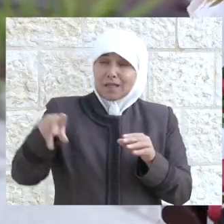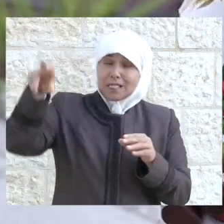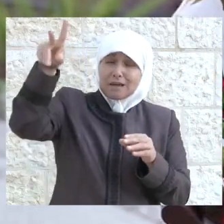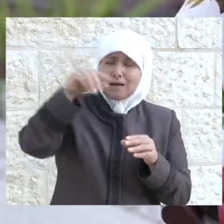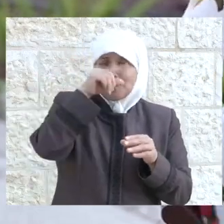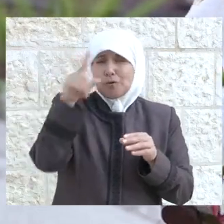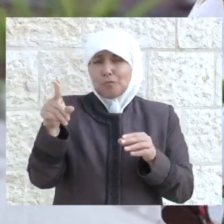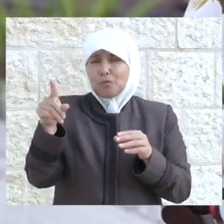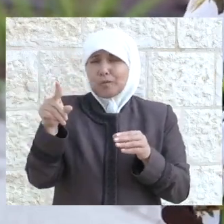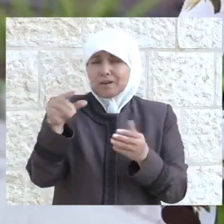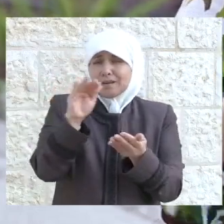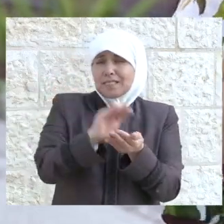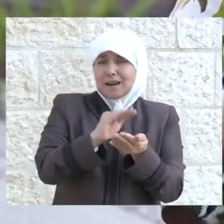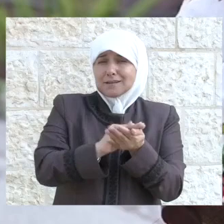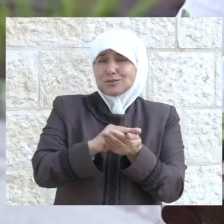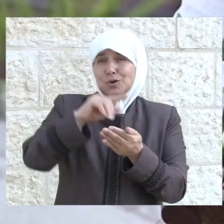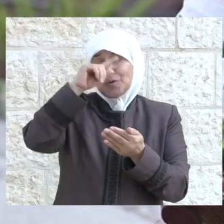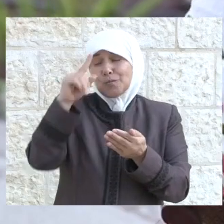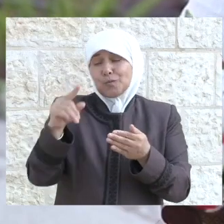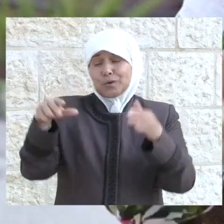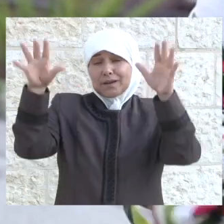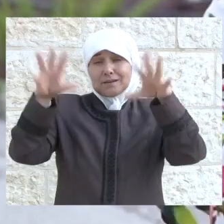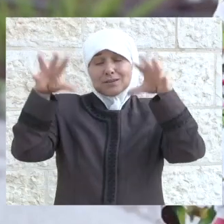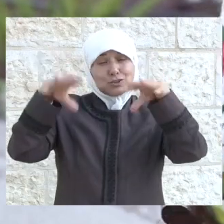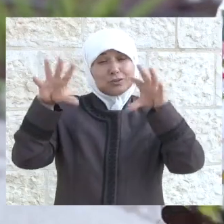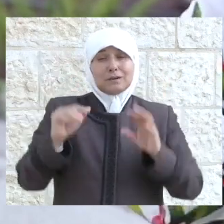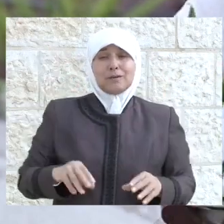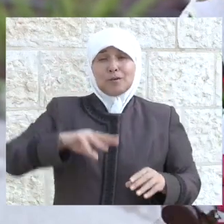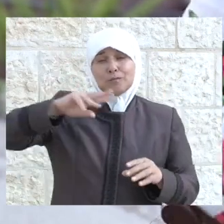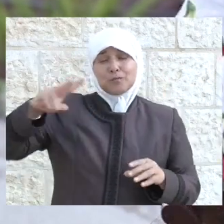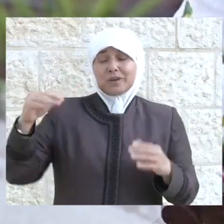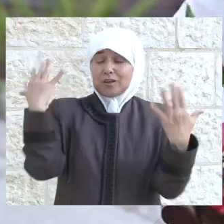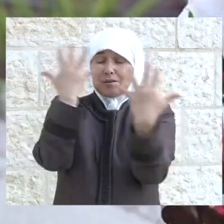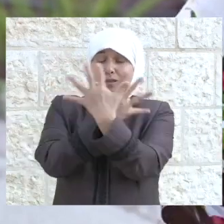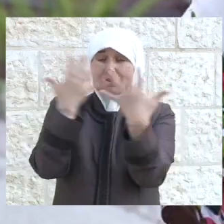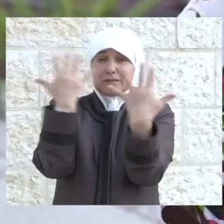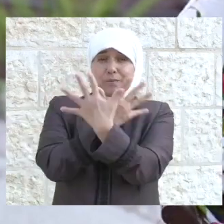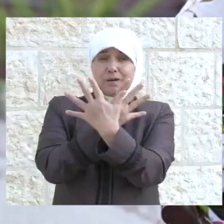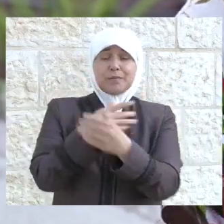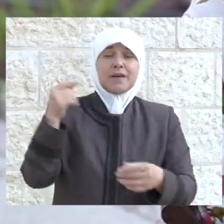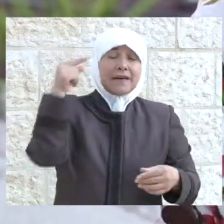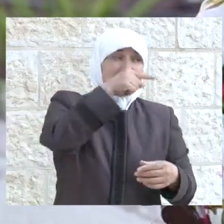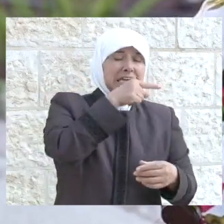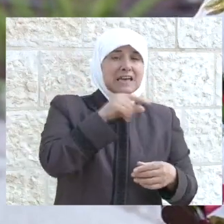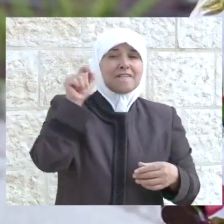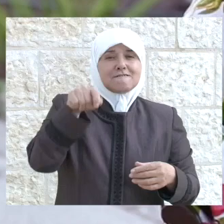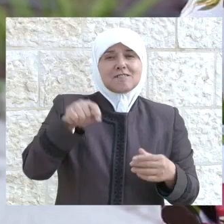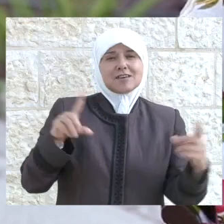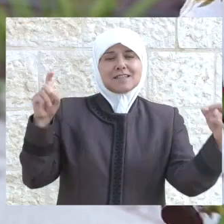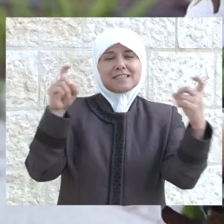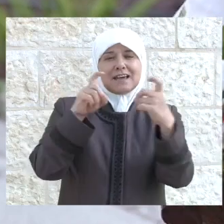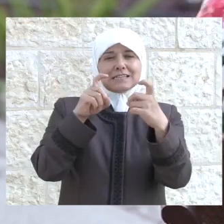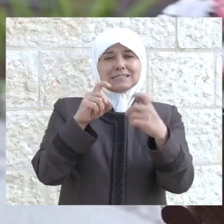مطر، فيكون صعب إن نمشي في صخور ويكون حاصب الطريق. وأنا كان إلي تحدي خاص فيه بأنه عندي طرف